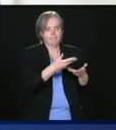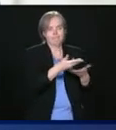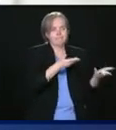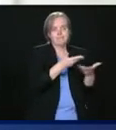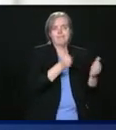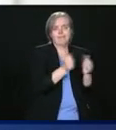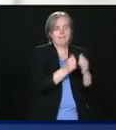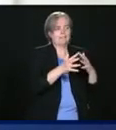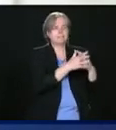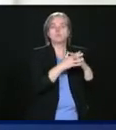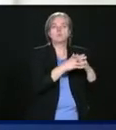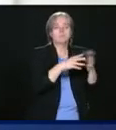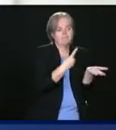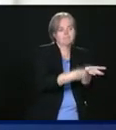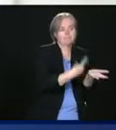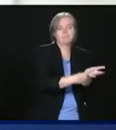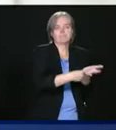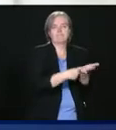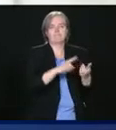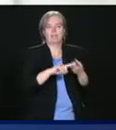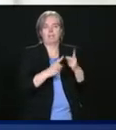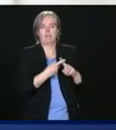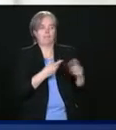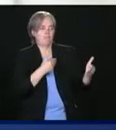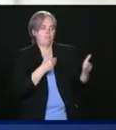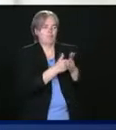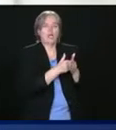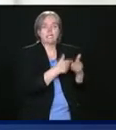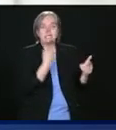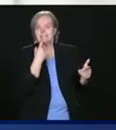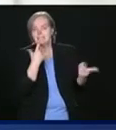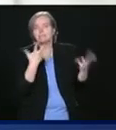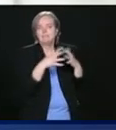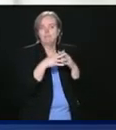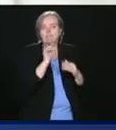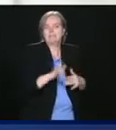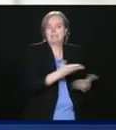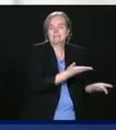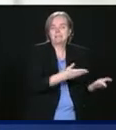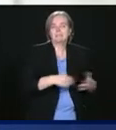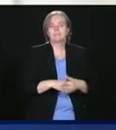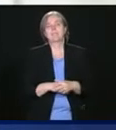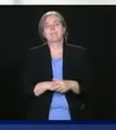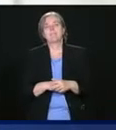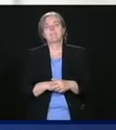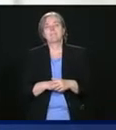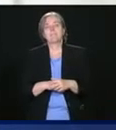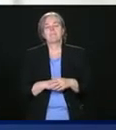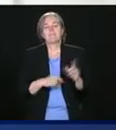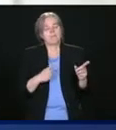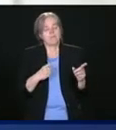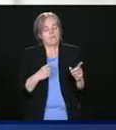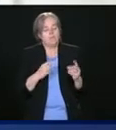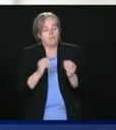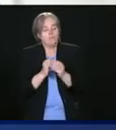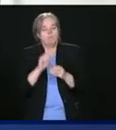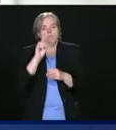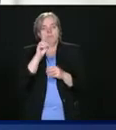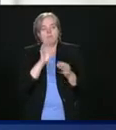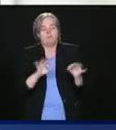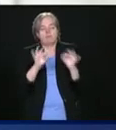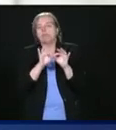notre voisin et notre partenaire le plus proche. C'est des mesures qui ont été essentielles pour